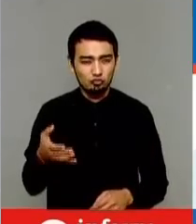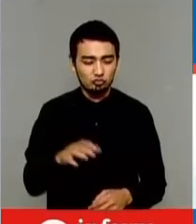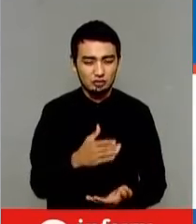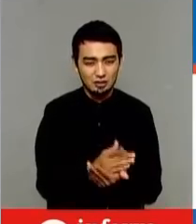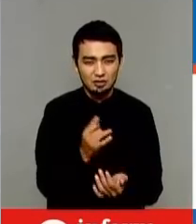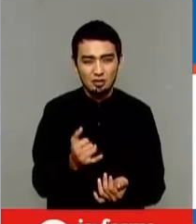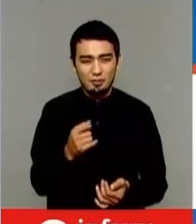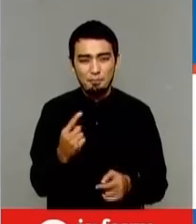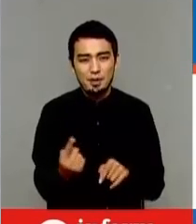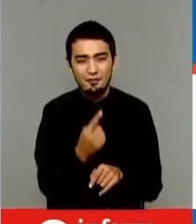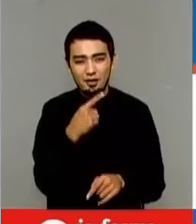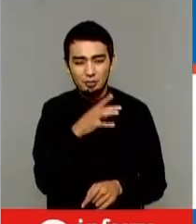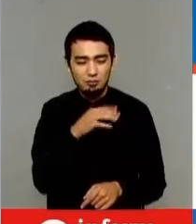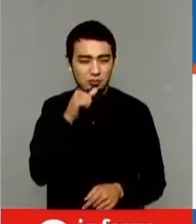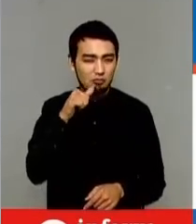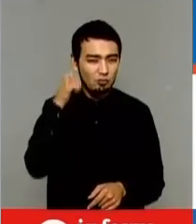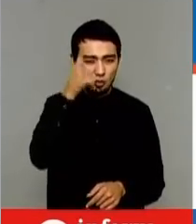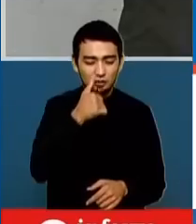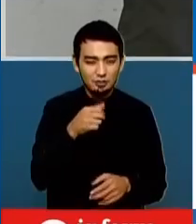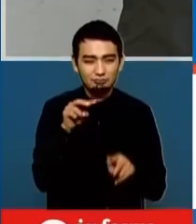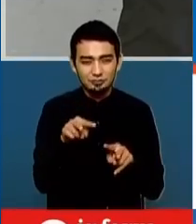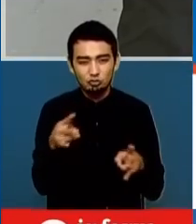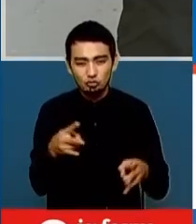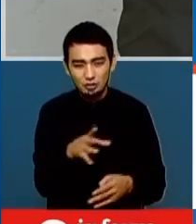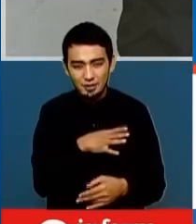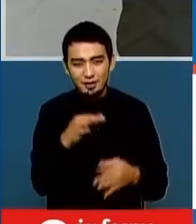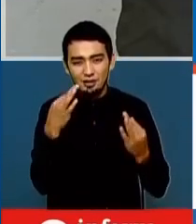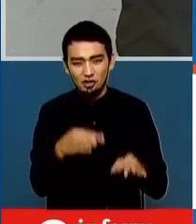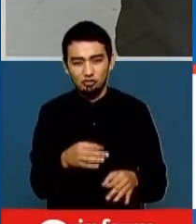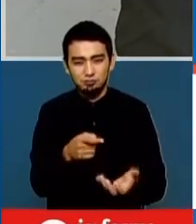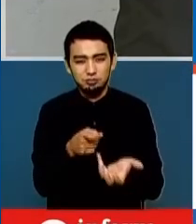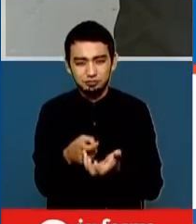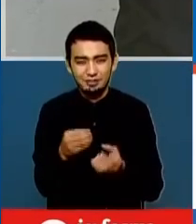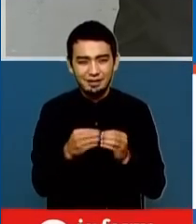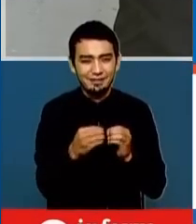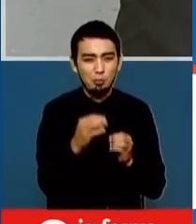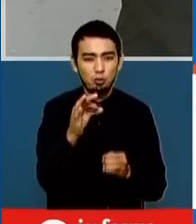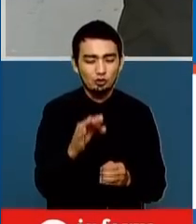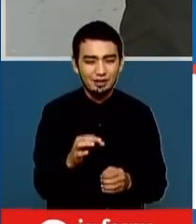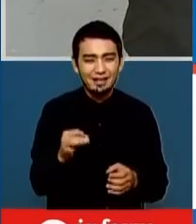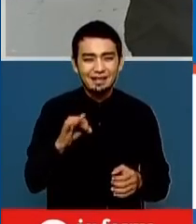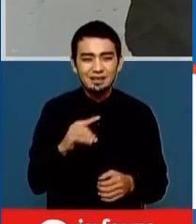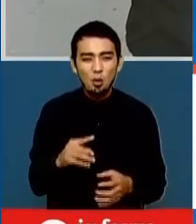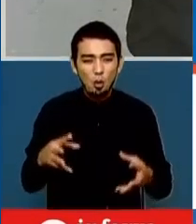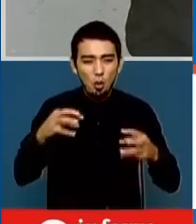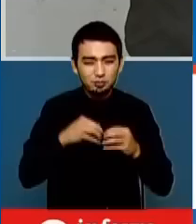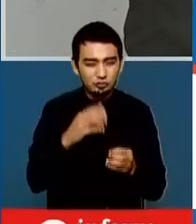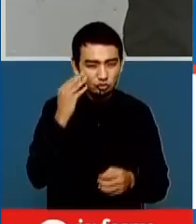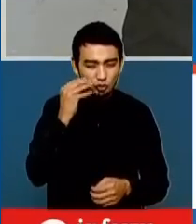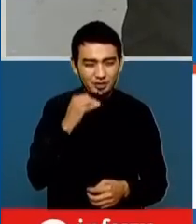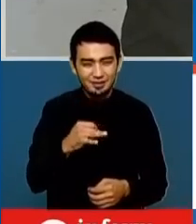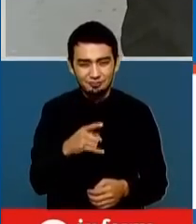регулировать, впервые заговорили еще в прошлом году. Тогда предлагалось дать разрешение на отстрел 10% от их общего числа. Но из-за